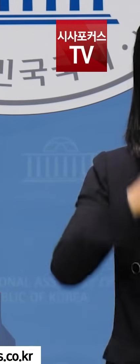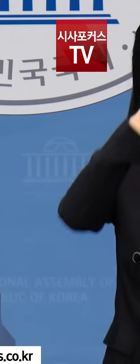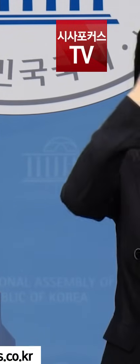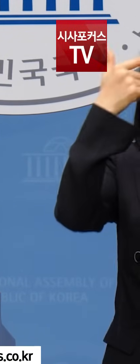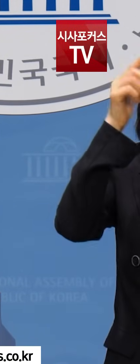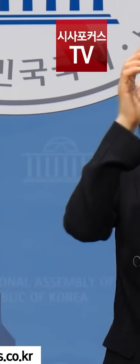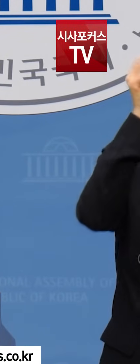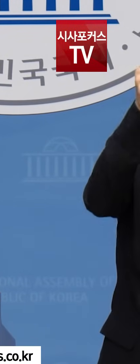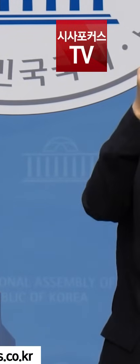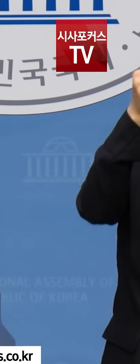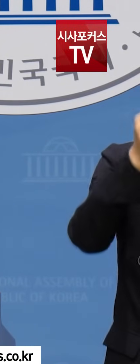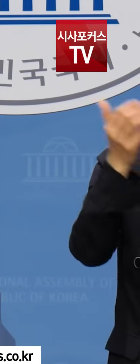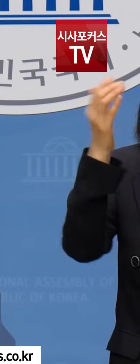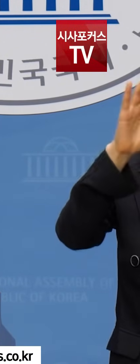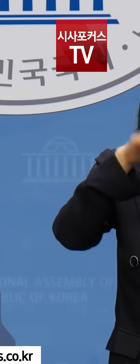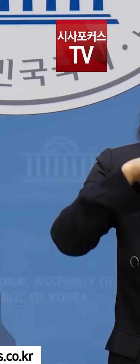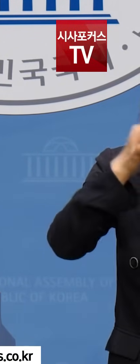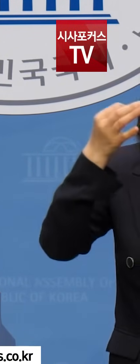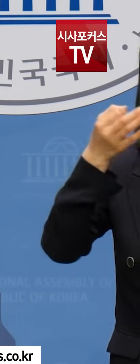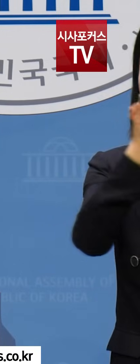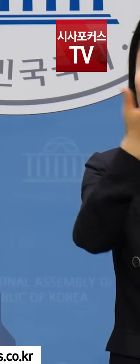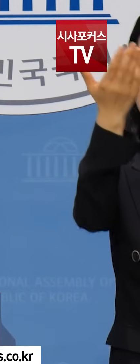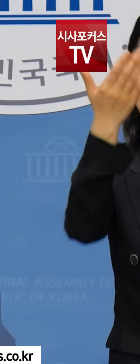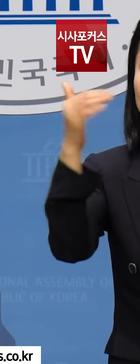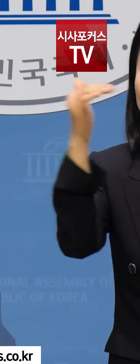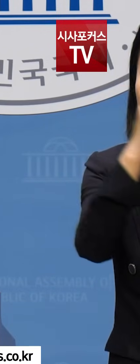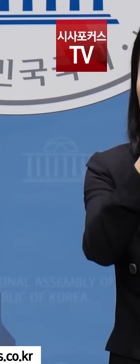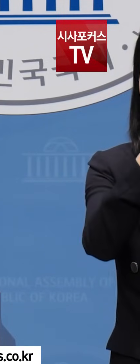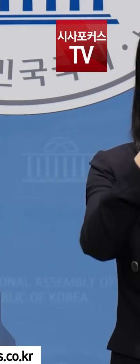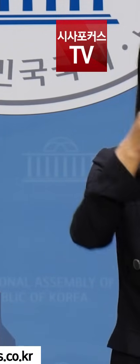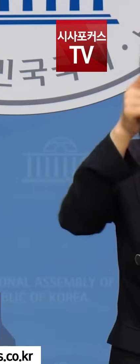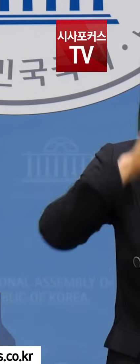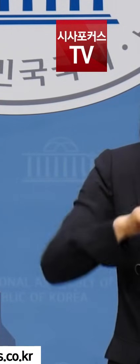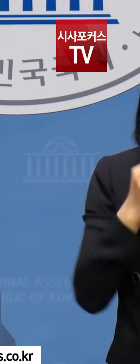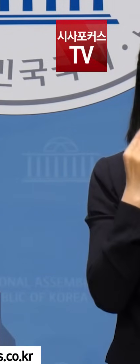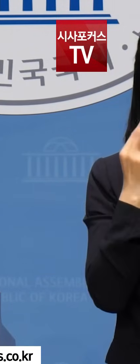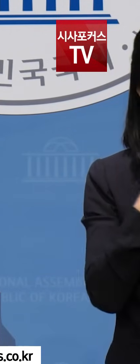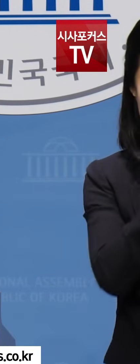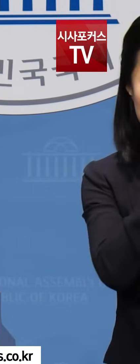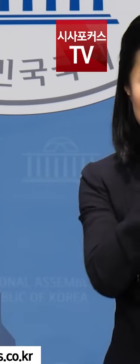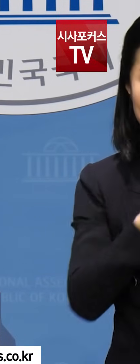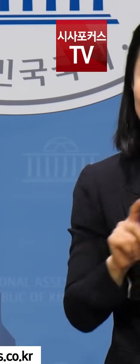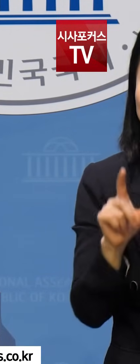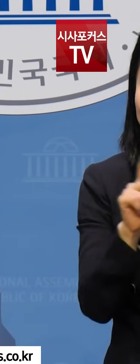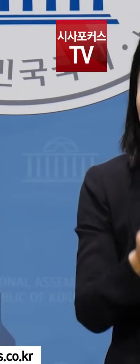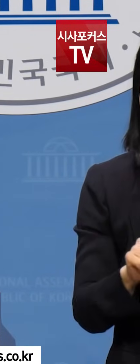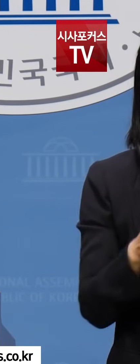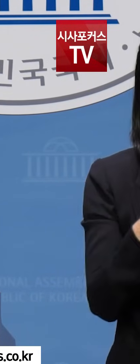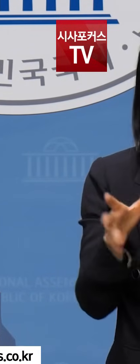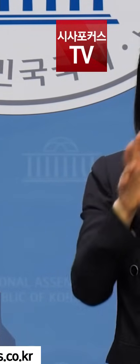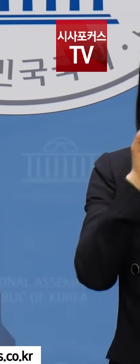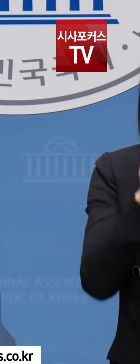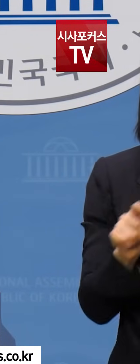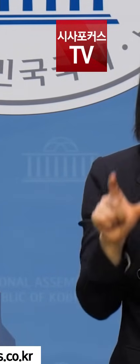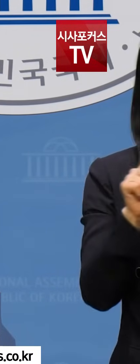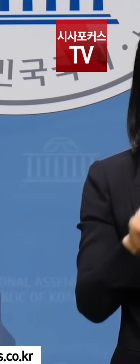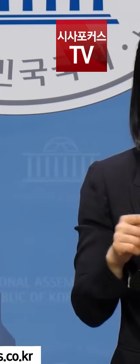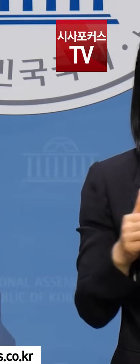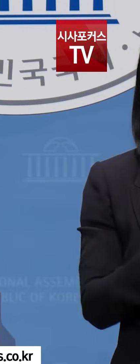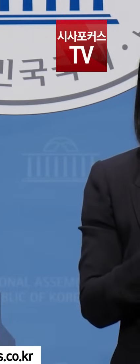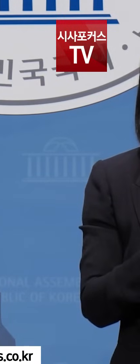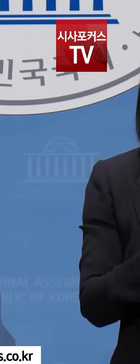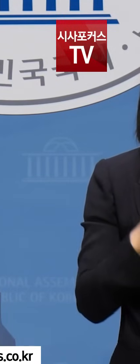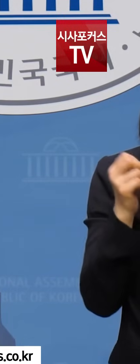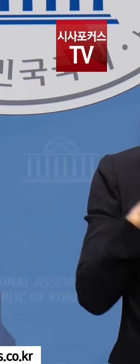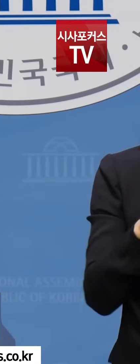노무현이 대통령직에 있으면서 받은 뇌물로 미국에서 호의호식하고 호화판 아파트에 살았는지